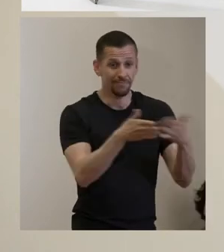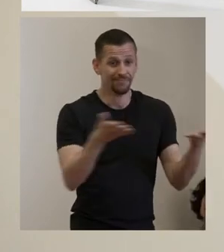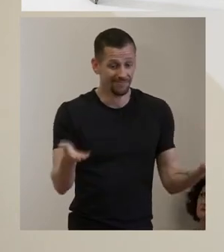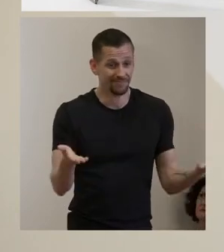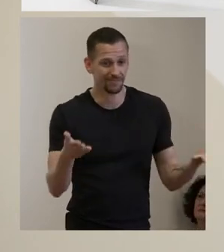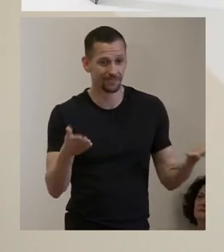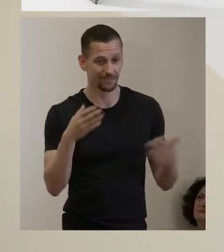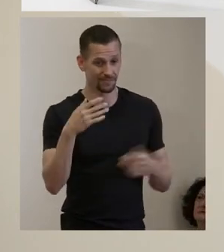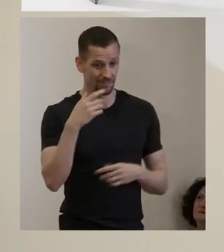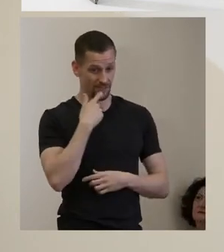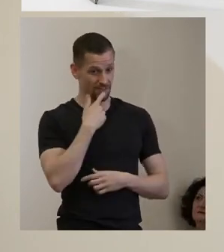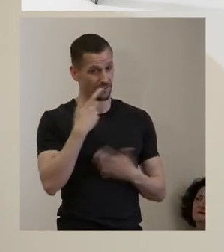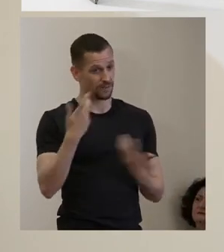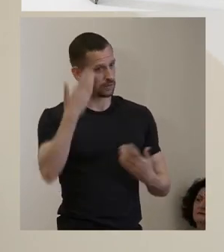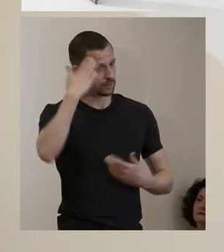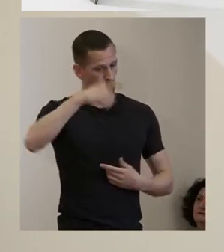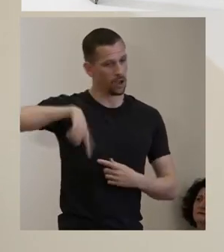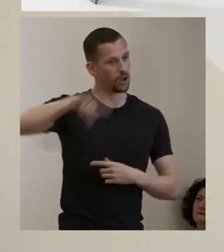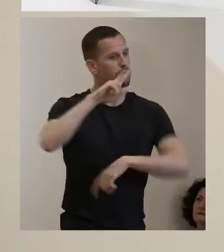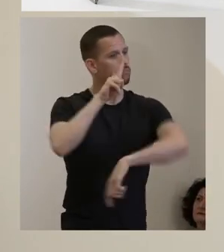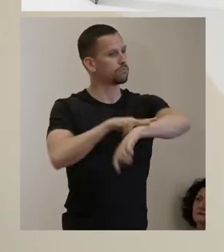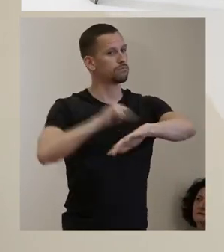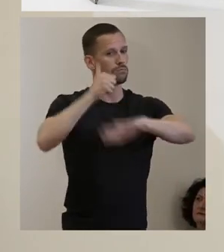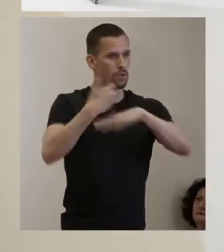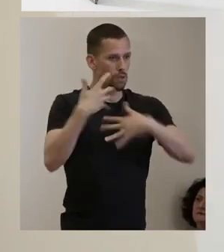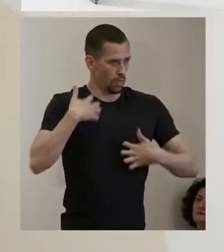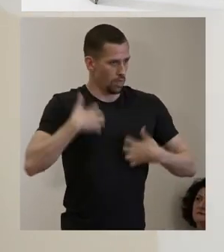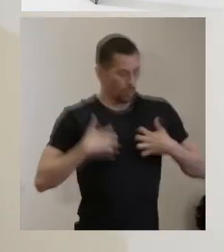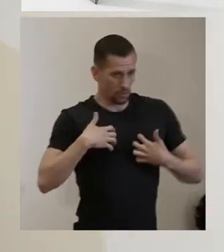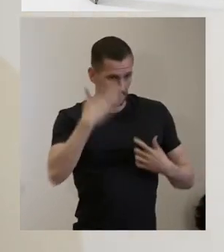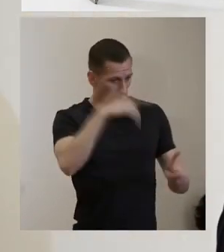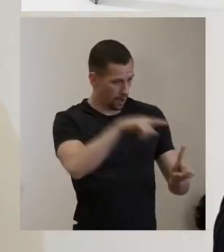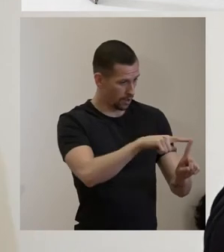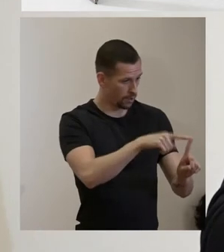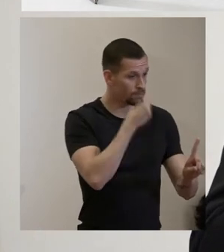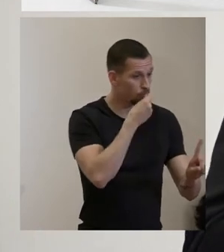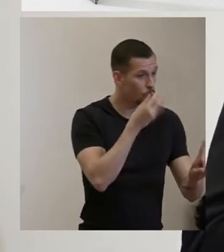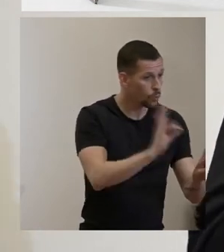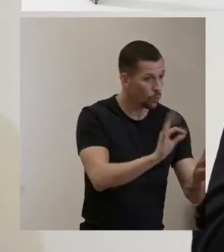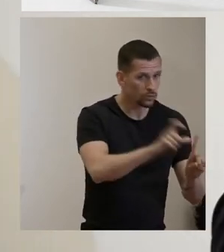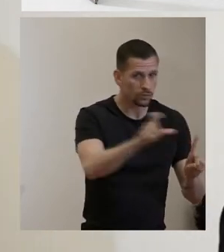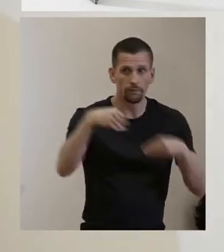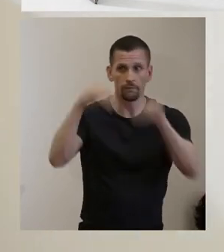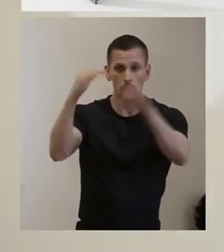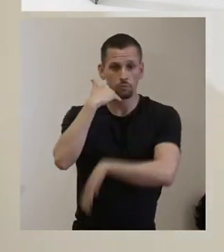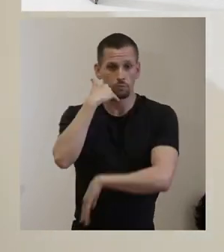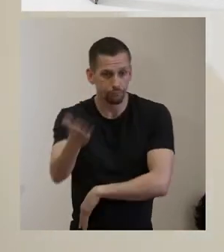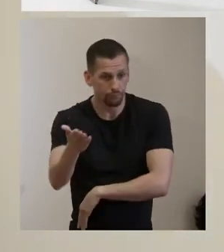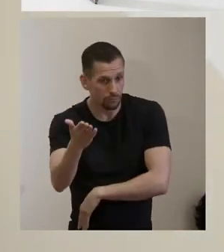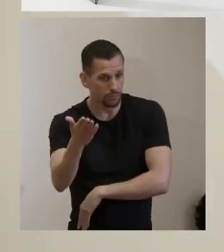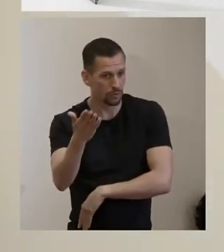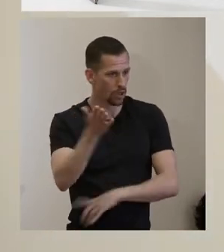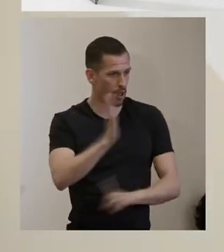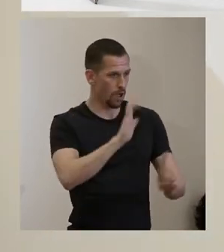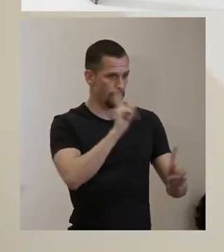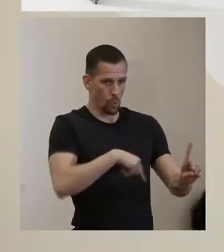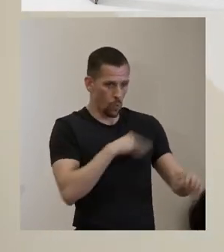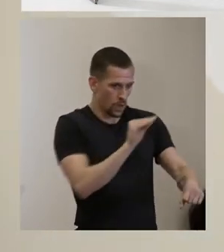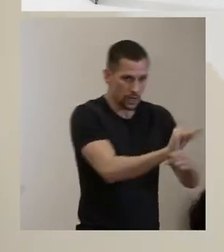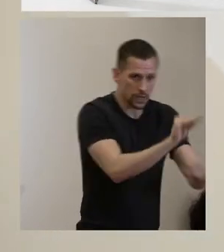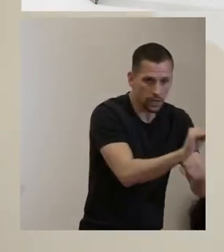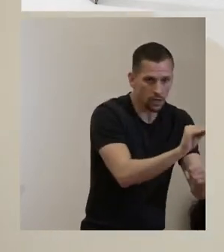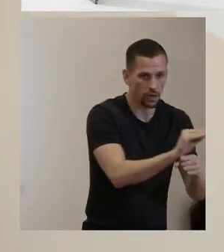vie. Tous comprenaient le sens du refus de s'alimenter sur leur geôle flottante. Du début à